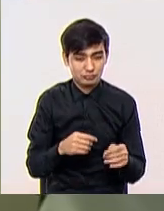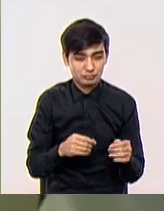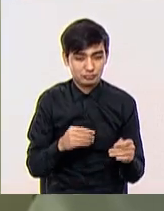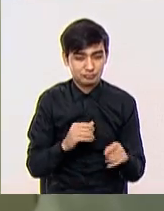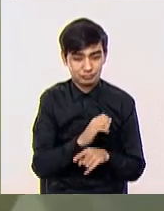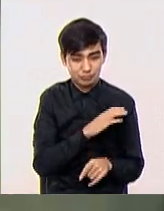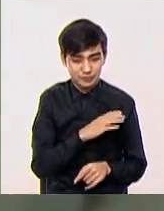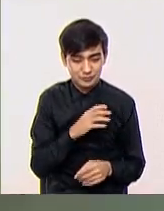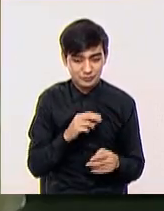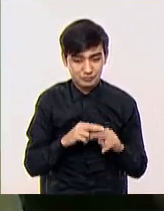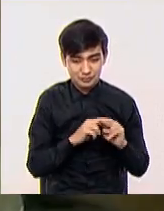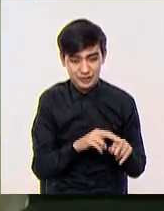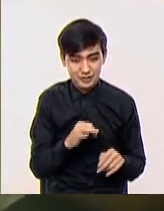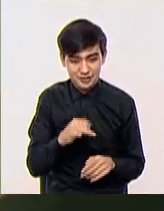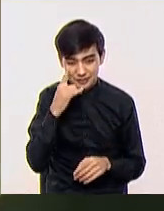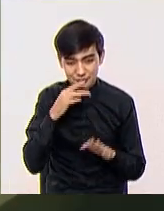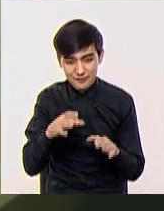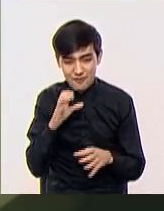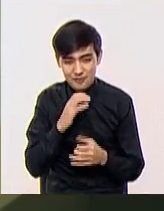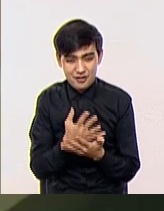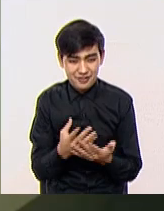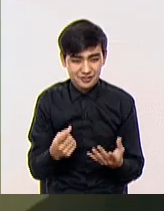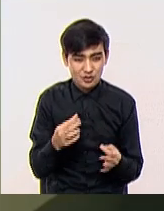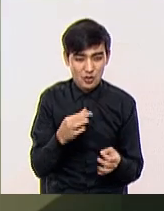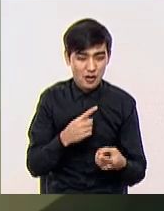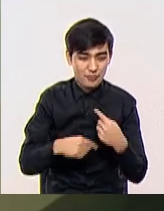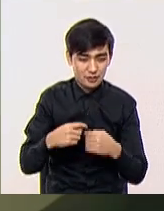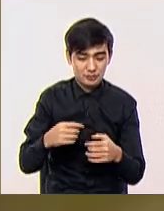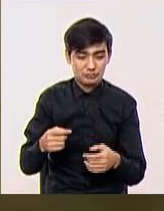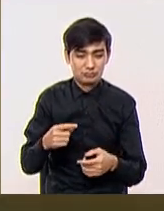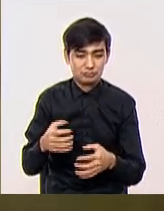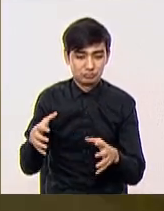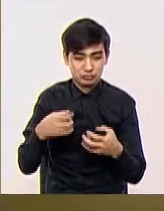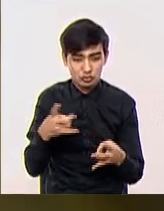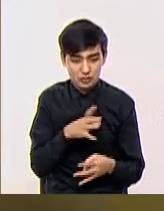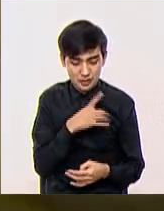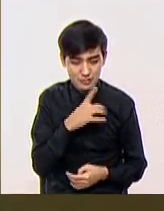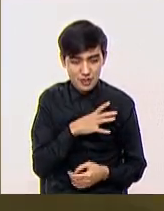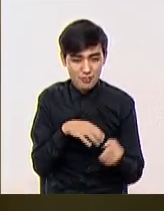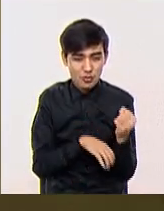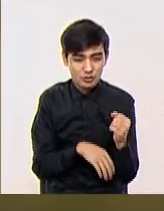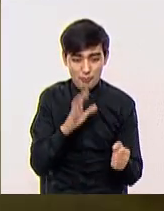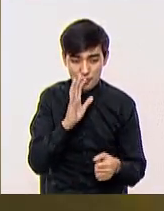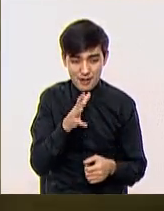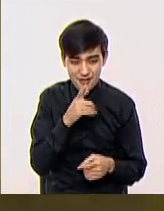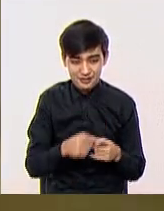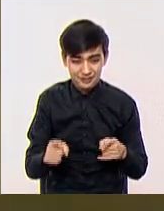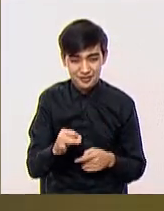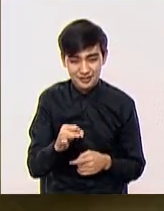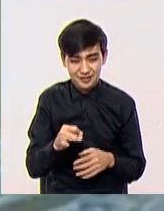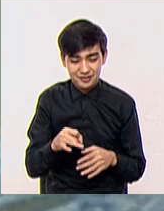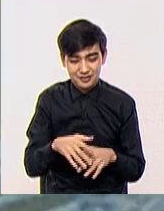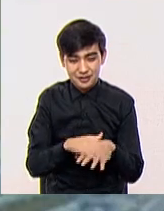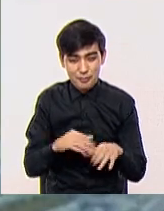Мәжілісмен Қазақстан халқынан ұрланған қыруар қаражатты елге қайтаруға жеттейді. Айтуынша, соңғы 5 жылда еліміздің